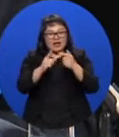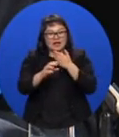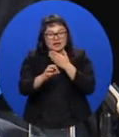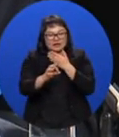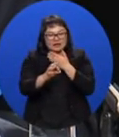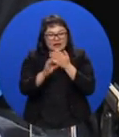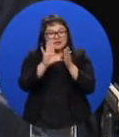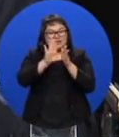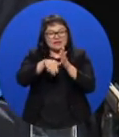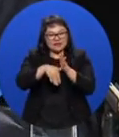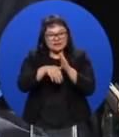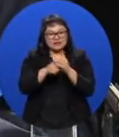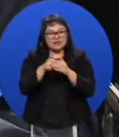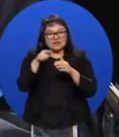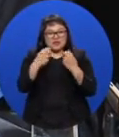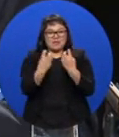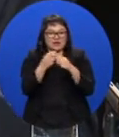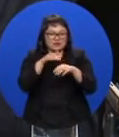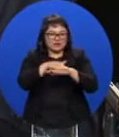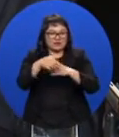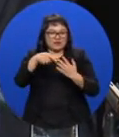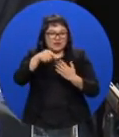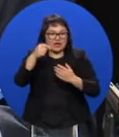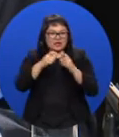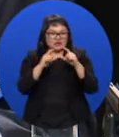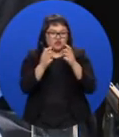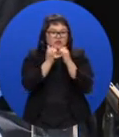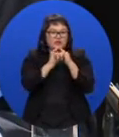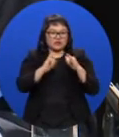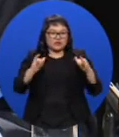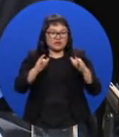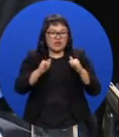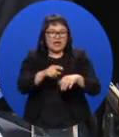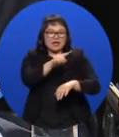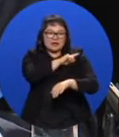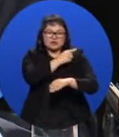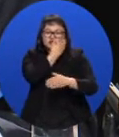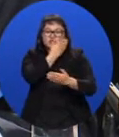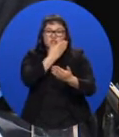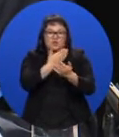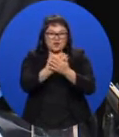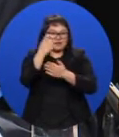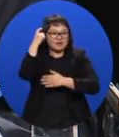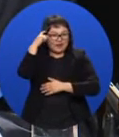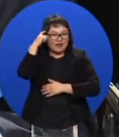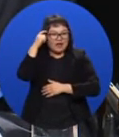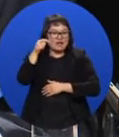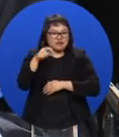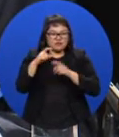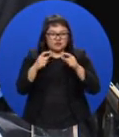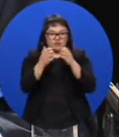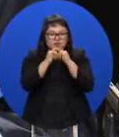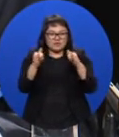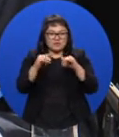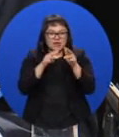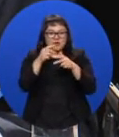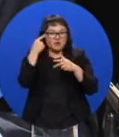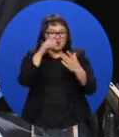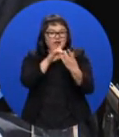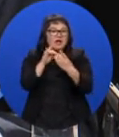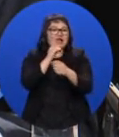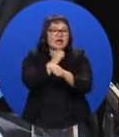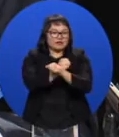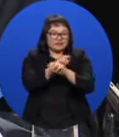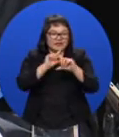할 때는 이제 그런 방식을 택하죠. 주민의 수용성을 가장 우선시 여깁니다. 주민들이 그 사업에 동의하느냐 안